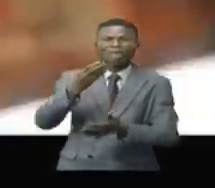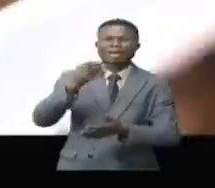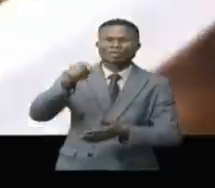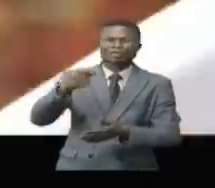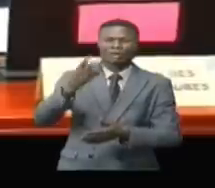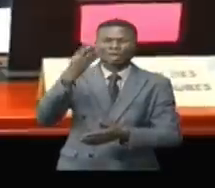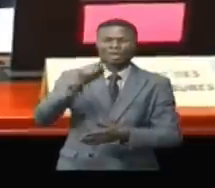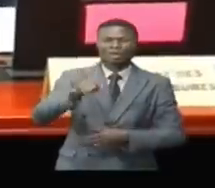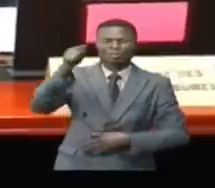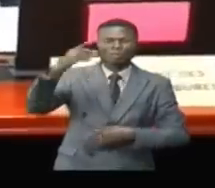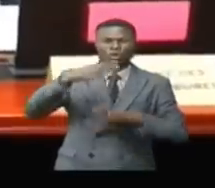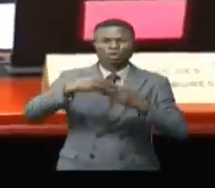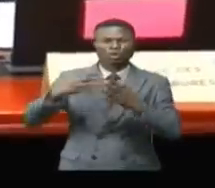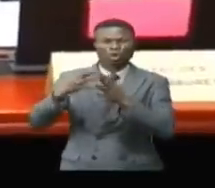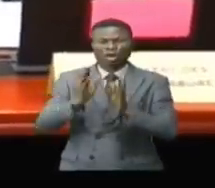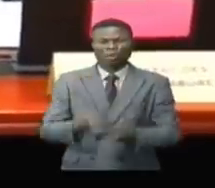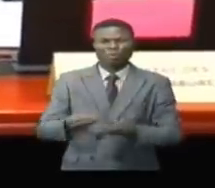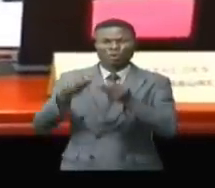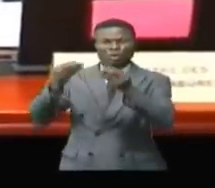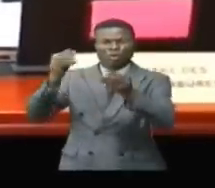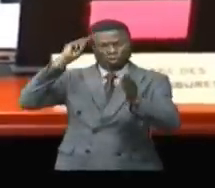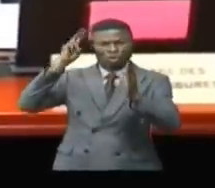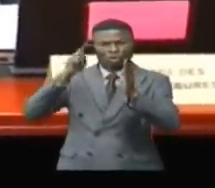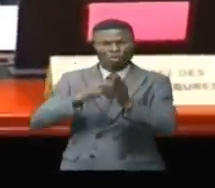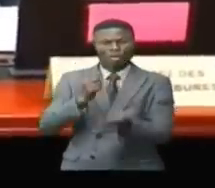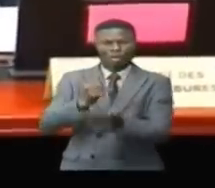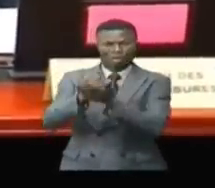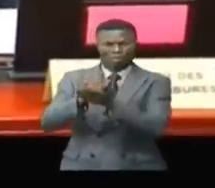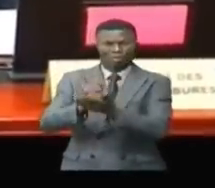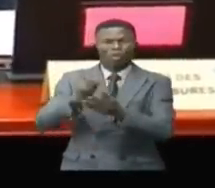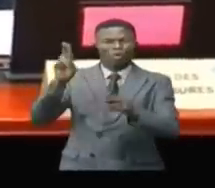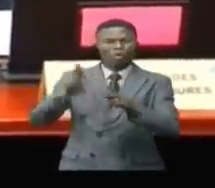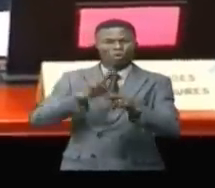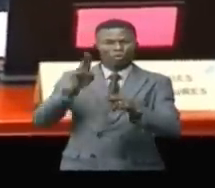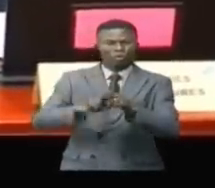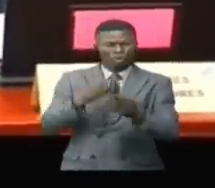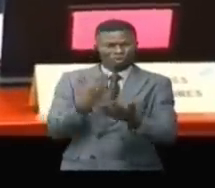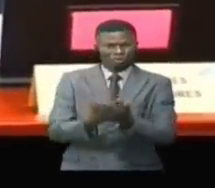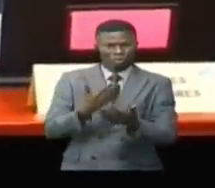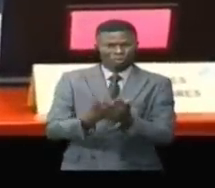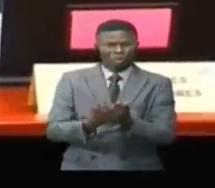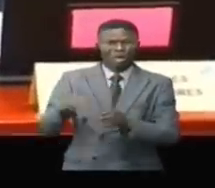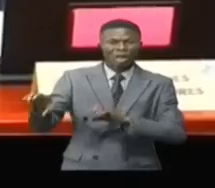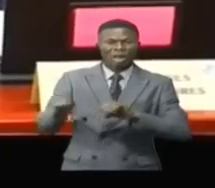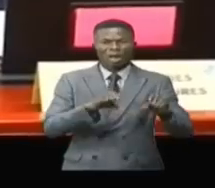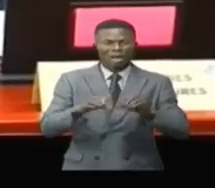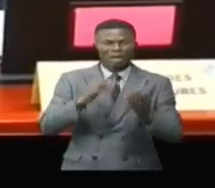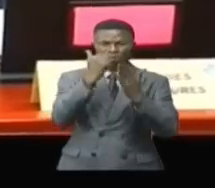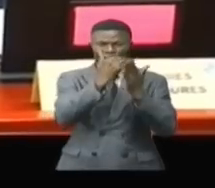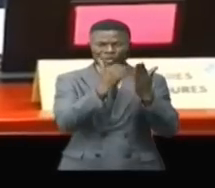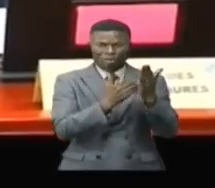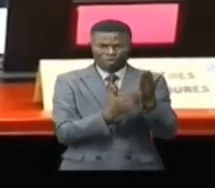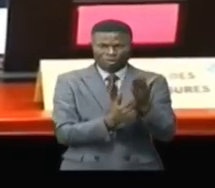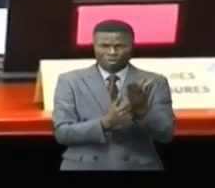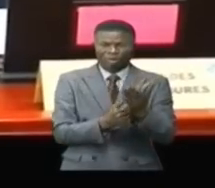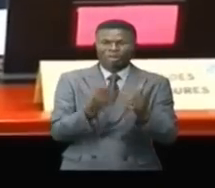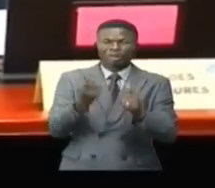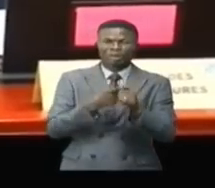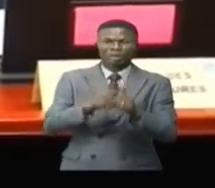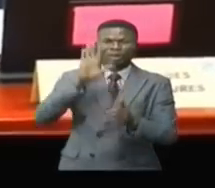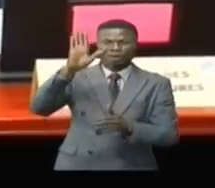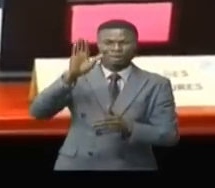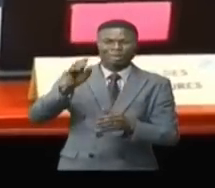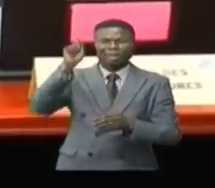américains a été formulée au gouvernement pour permettre la mise en œuvre dans les délais des actions ciblées en faveur de 5